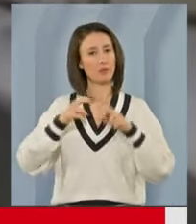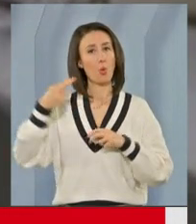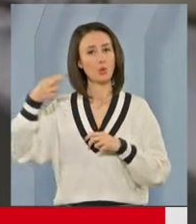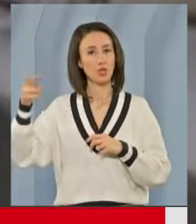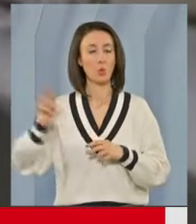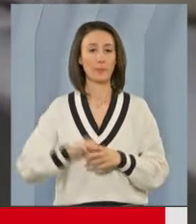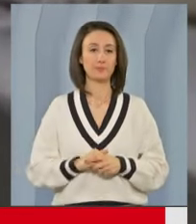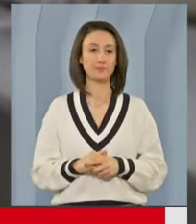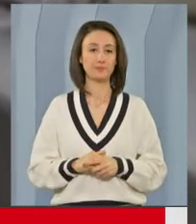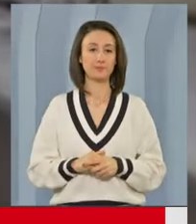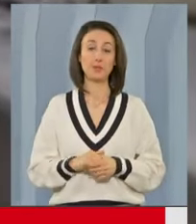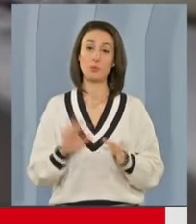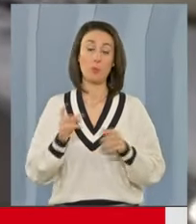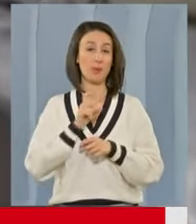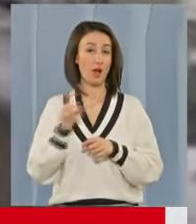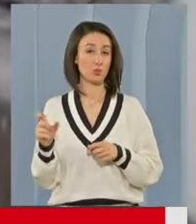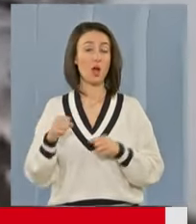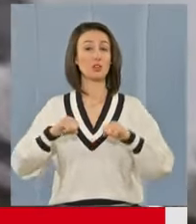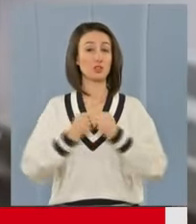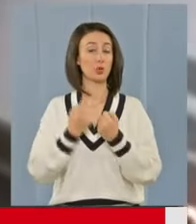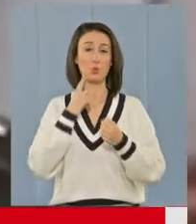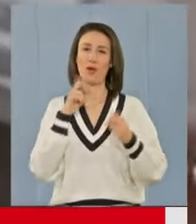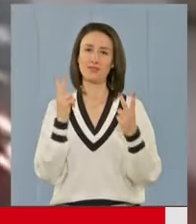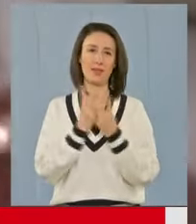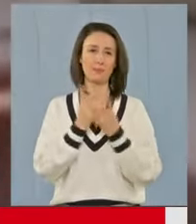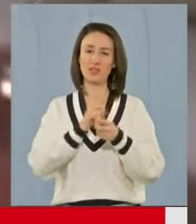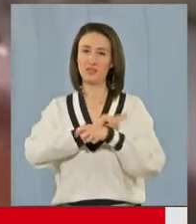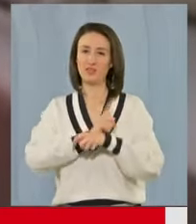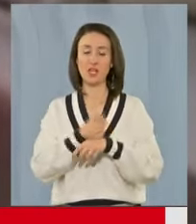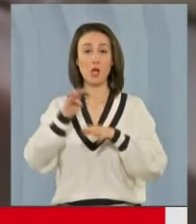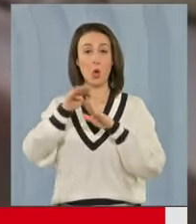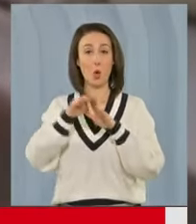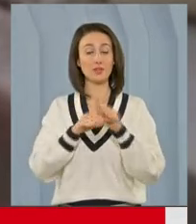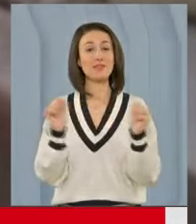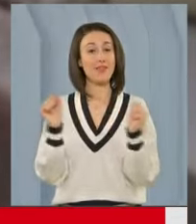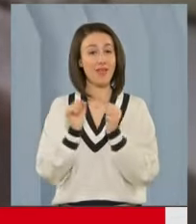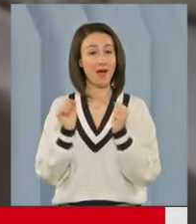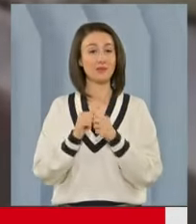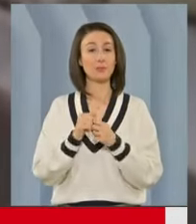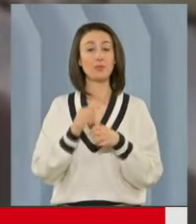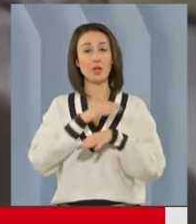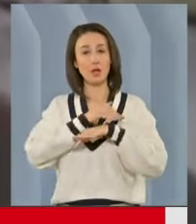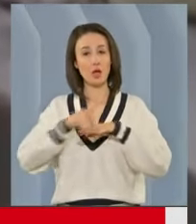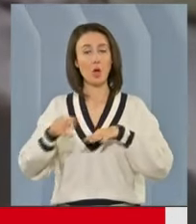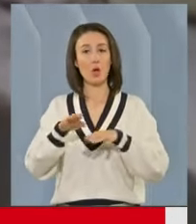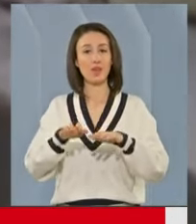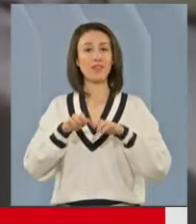vor continua cel mai probabil cauza accidentului este neadaptarea vitezei la condițiile de iarnă respectiv carosabilul înghețat